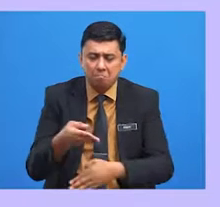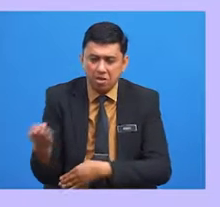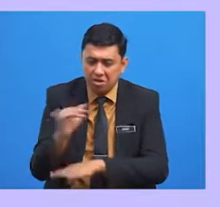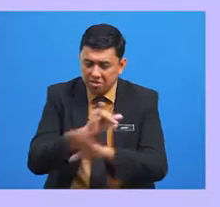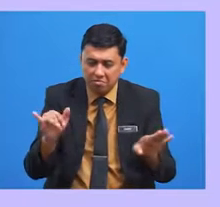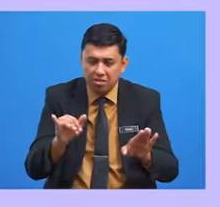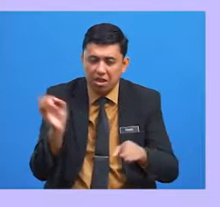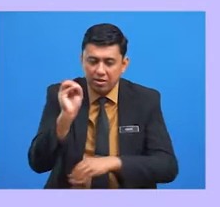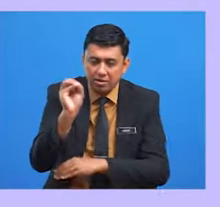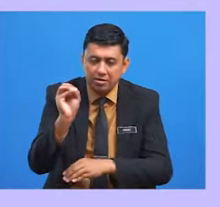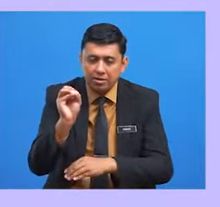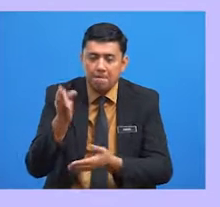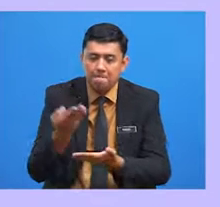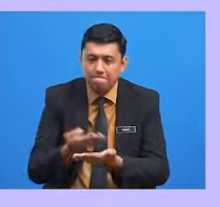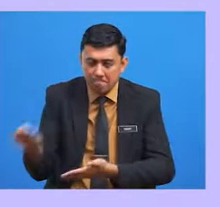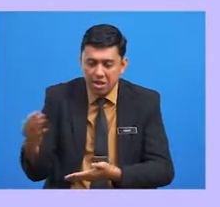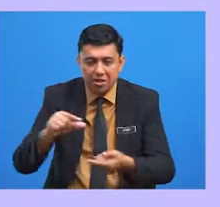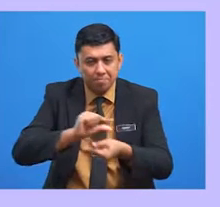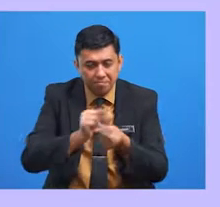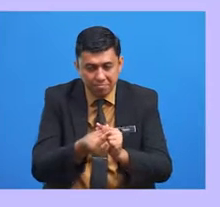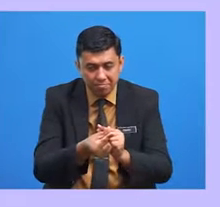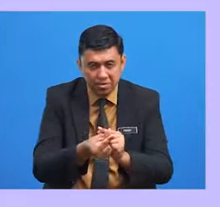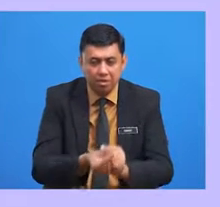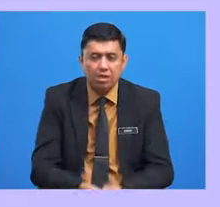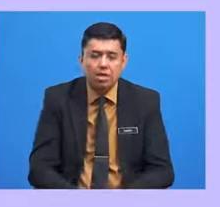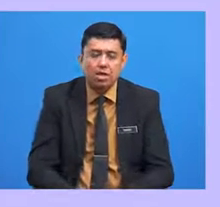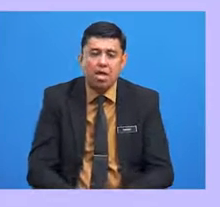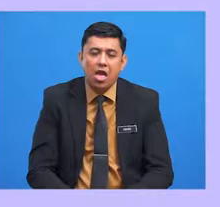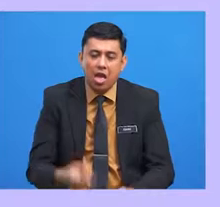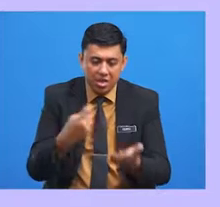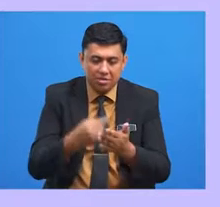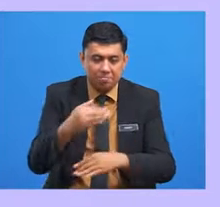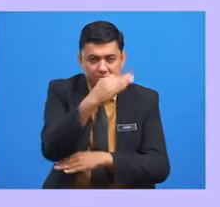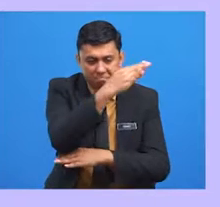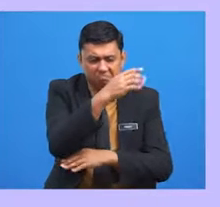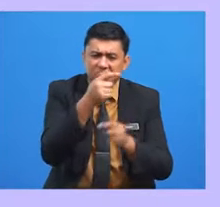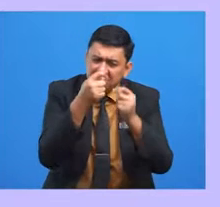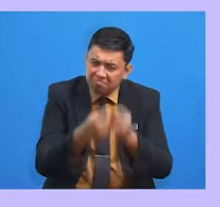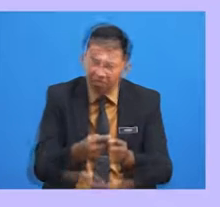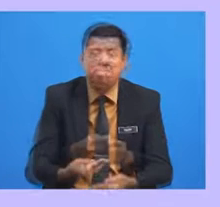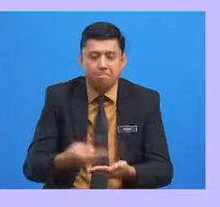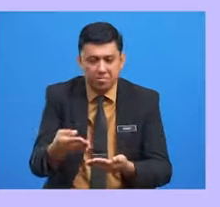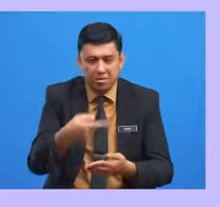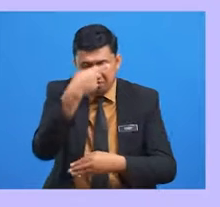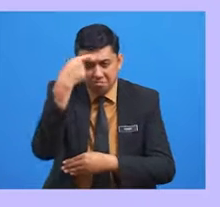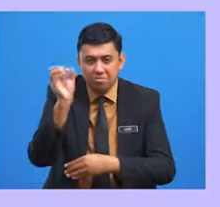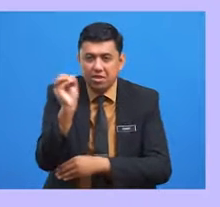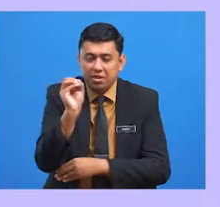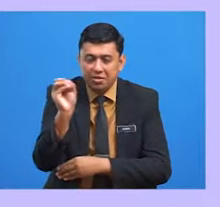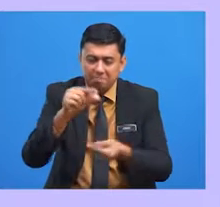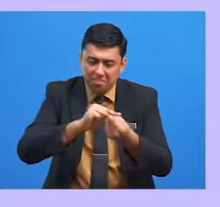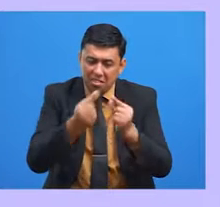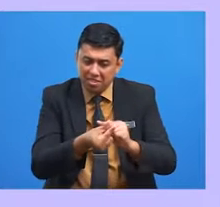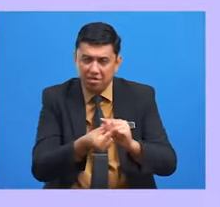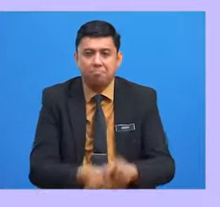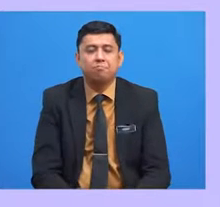anjal. Jika harganya meningkat, pengguna tetap akan membelinya kerana sukar mencari pengganti barang yang lain.